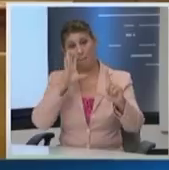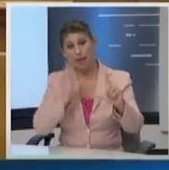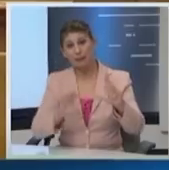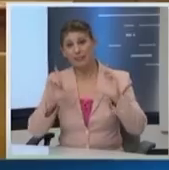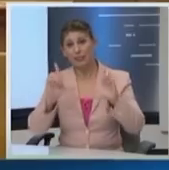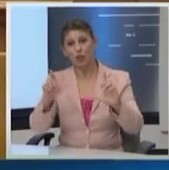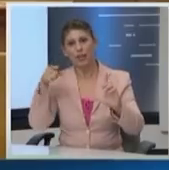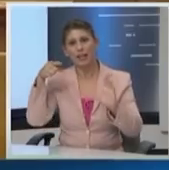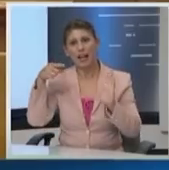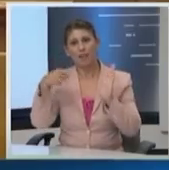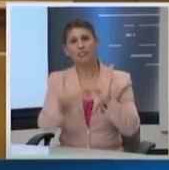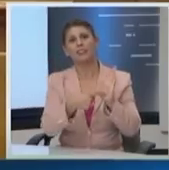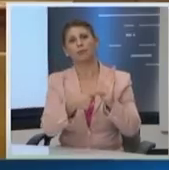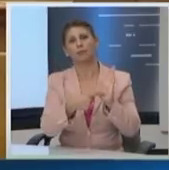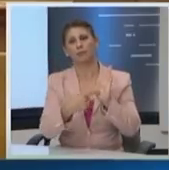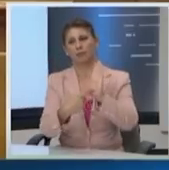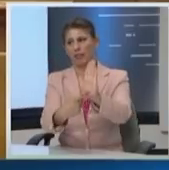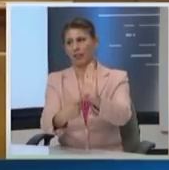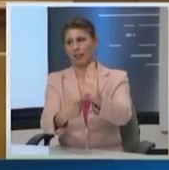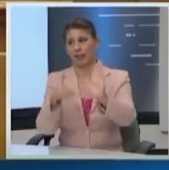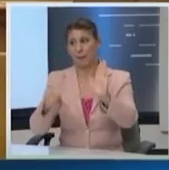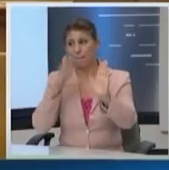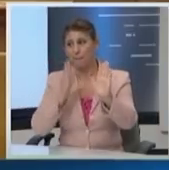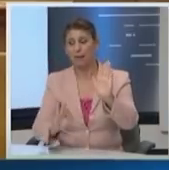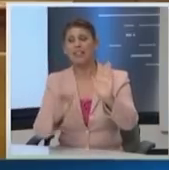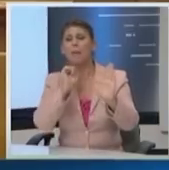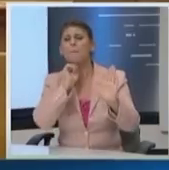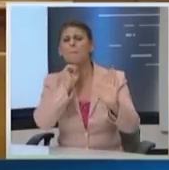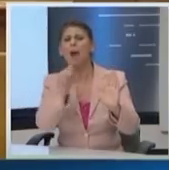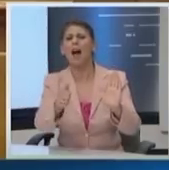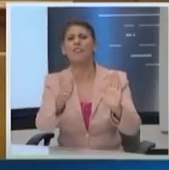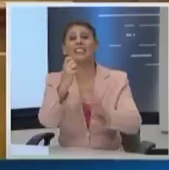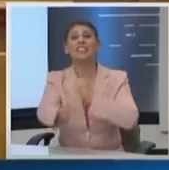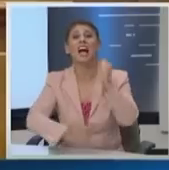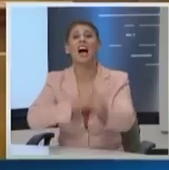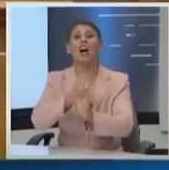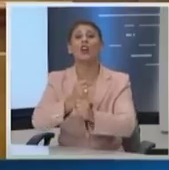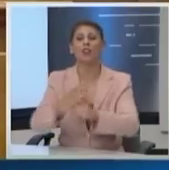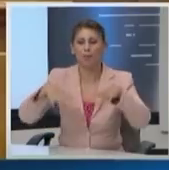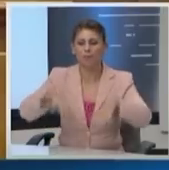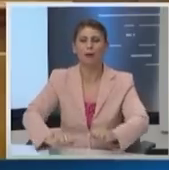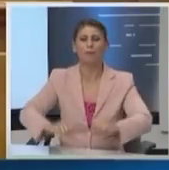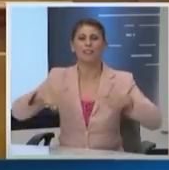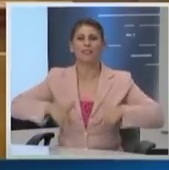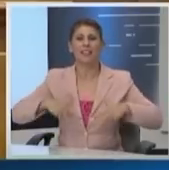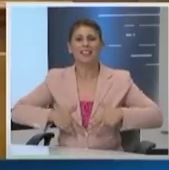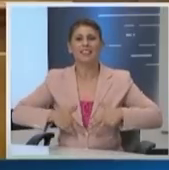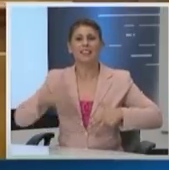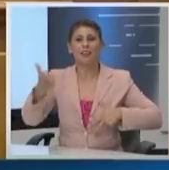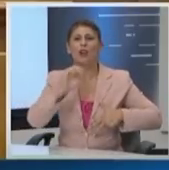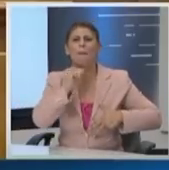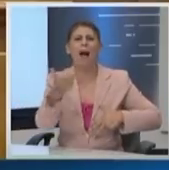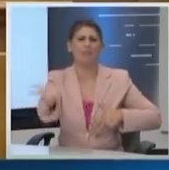πραγματική εικόνα είναι αυτή. Η πραγματική εικόνα, ναι, είναι μαύρη, γιατί είναι τα χρόνια που κυβερνήσατε, κύριε Μητσοτάκη, γι' αυτό είναι μαύρη.